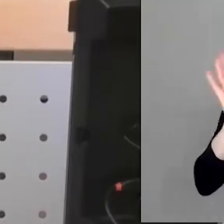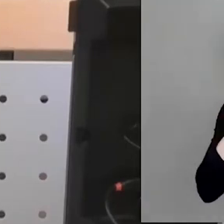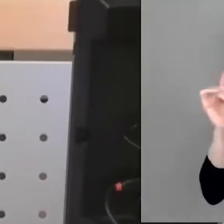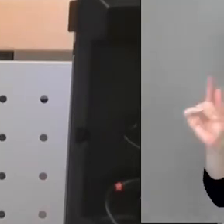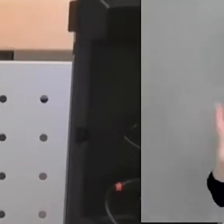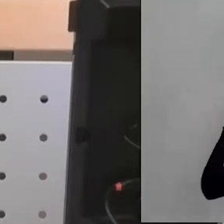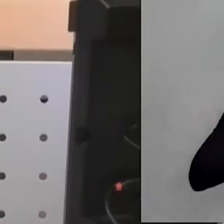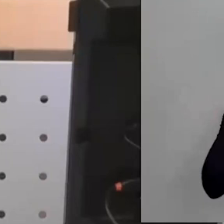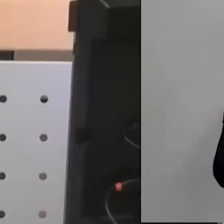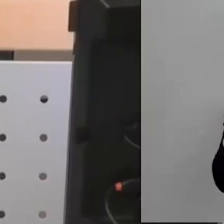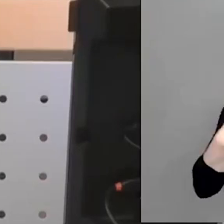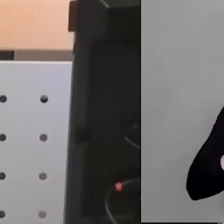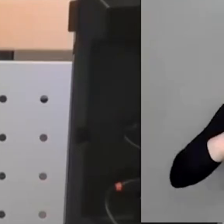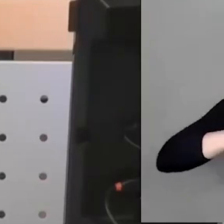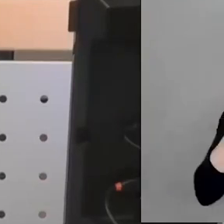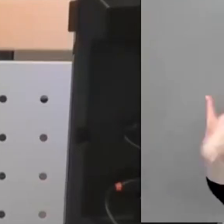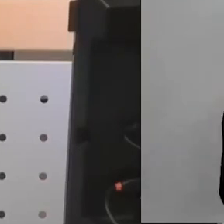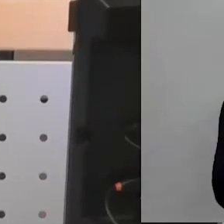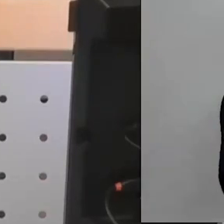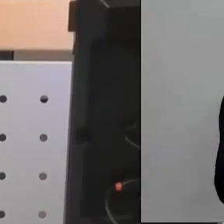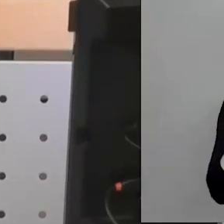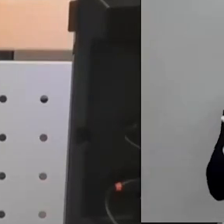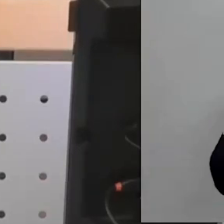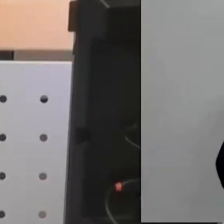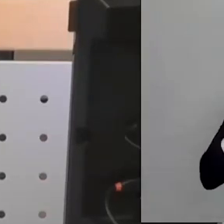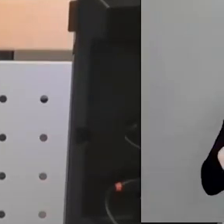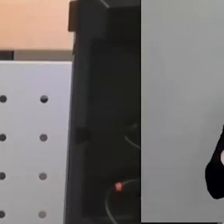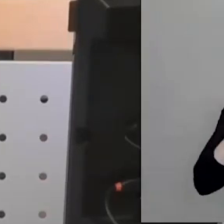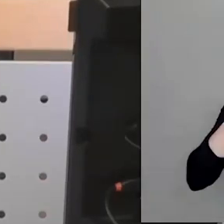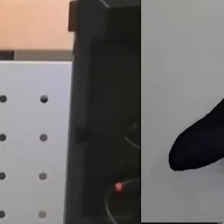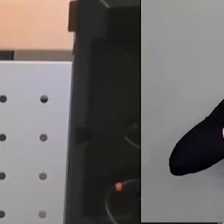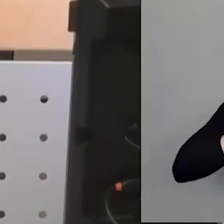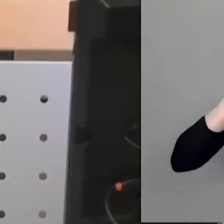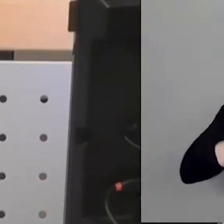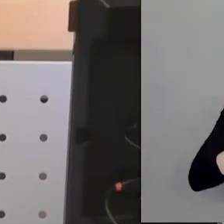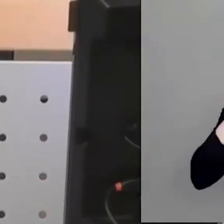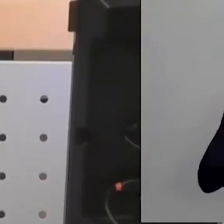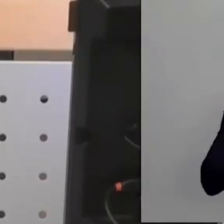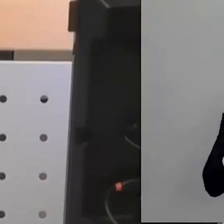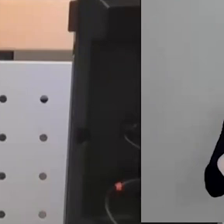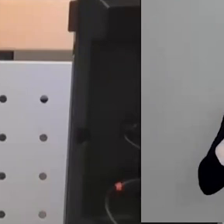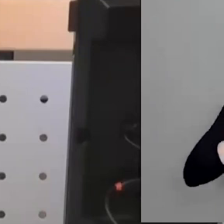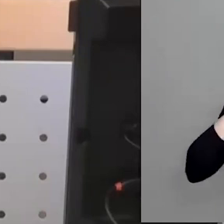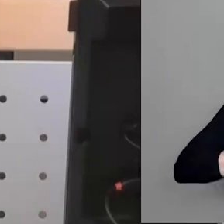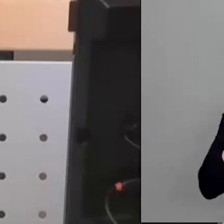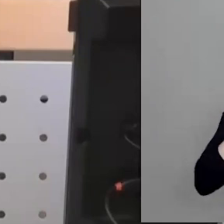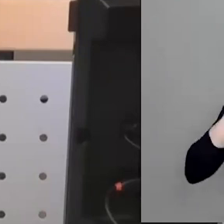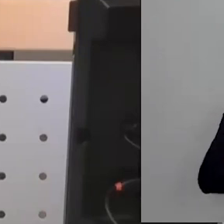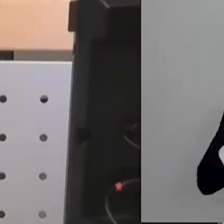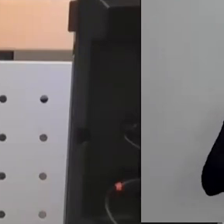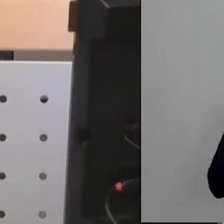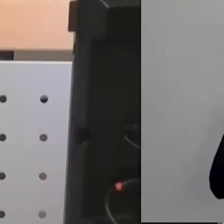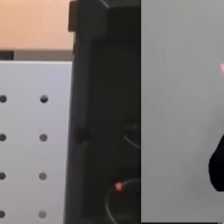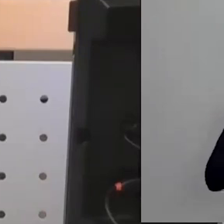Ich hoffe, ich finde eine Schule, die mich als ehrenamtliche Helferin für die Schulbibliothek nimmt. Das wollte ich schon immer machen. Ich